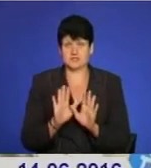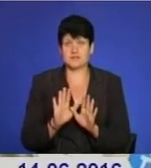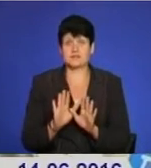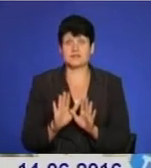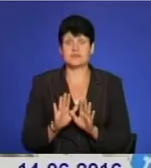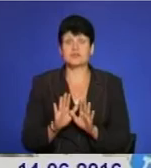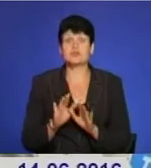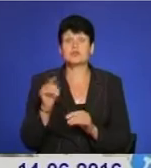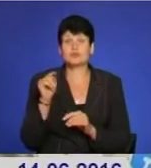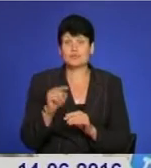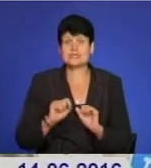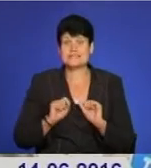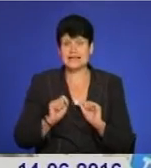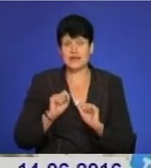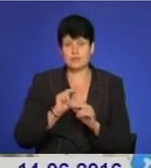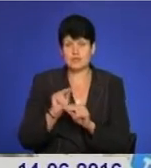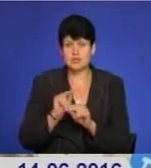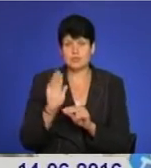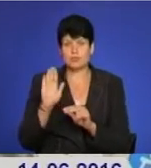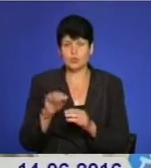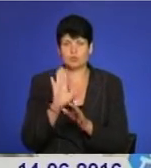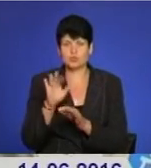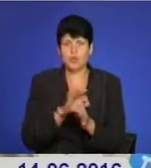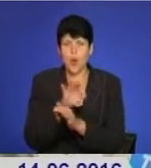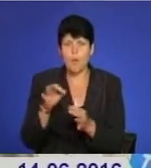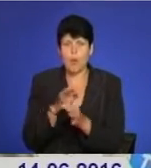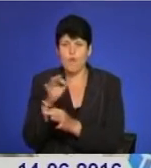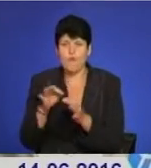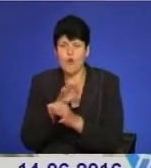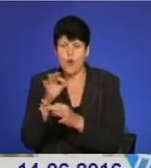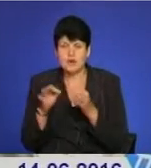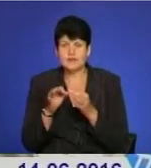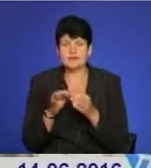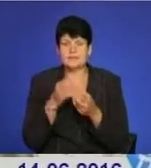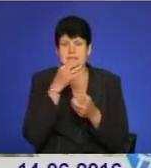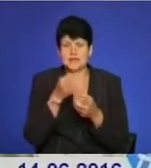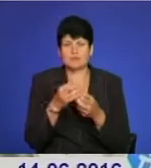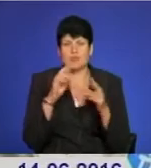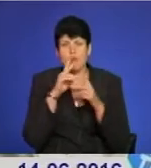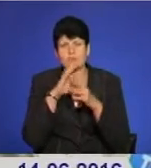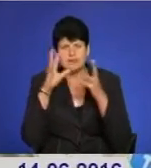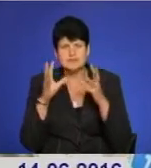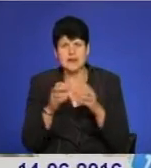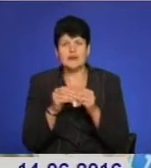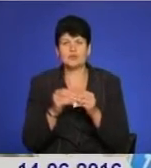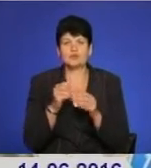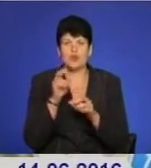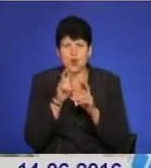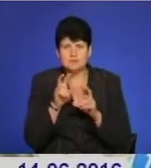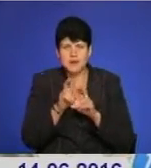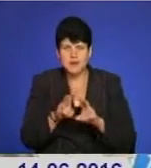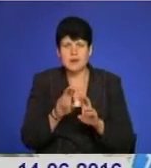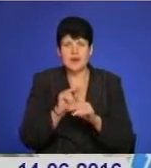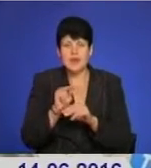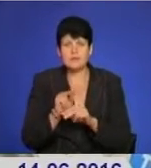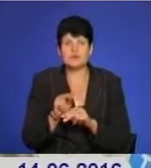станції цієї. Того стараємося навчити, потім буде обговорення, ми виведемо загальні помилки, розберемо їх, і я думаю, що саме